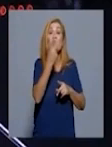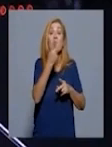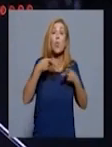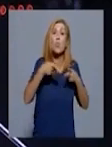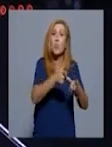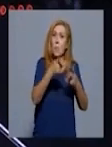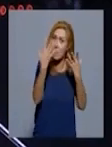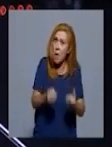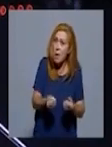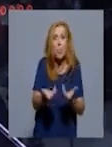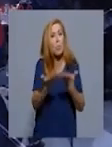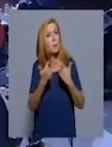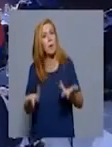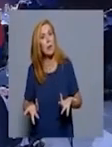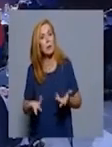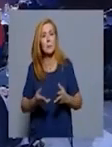υποδομές. Ευχαριστώ.